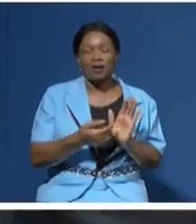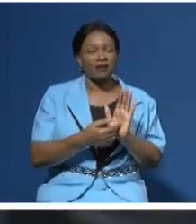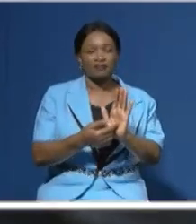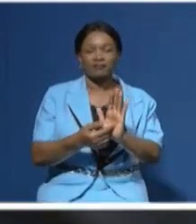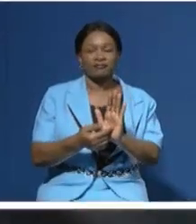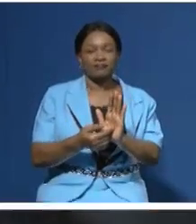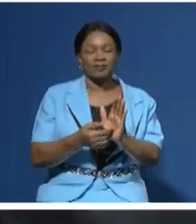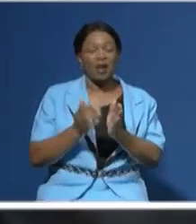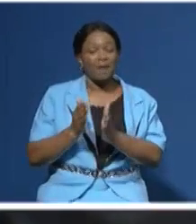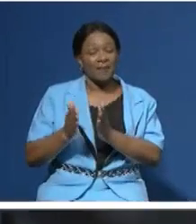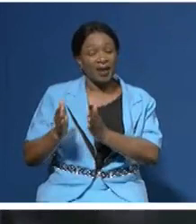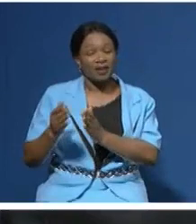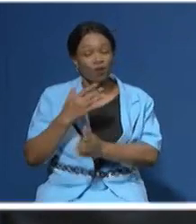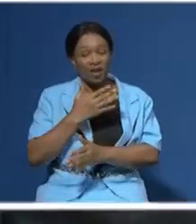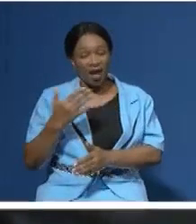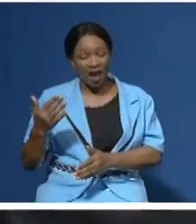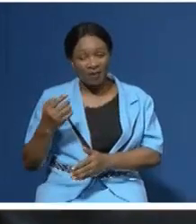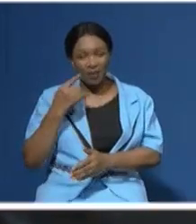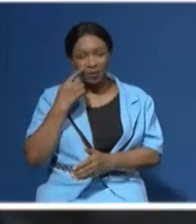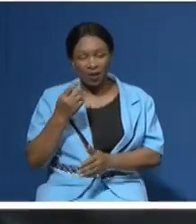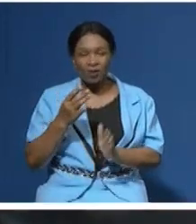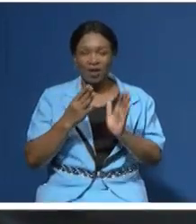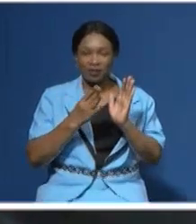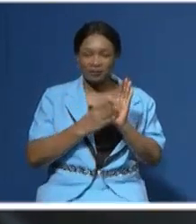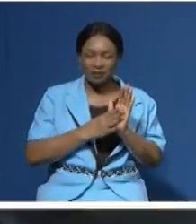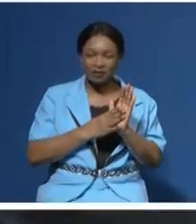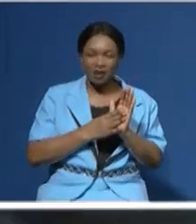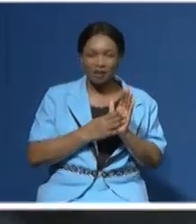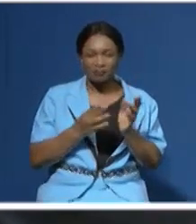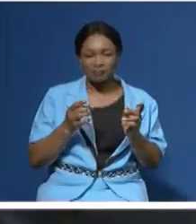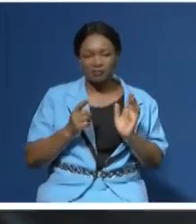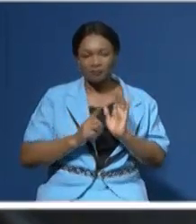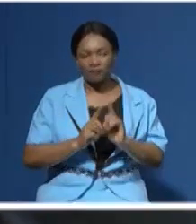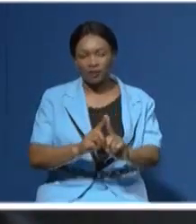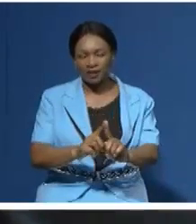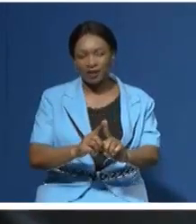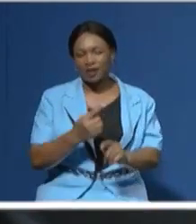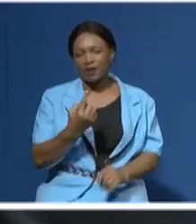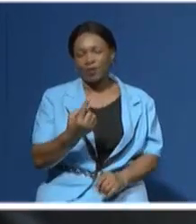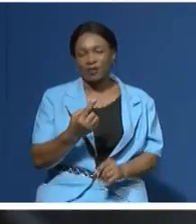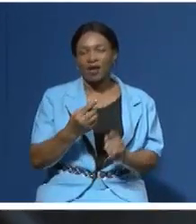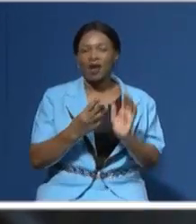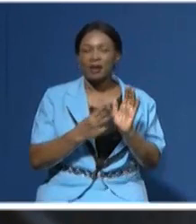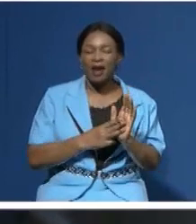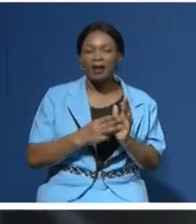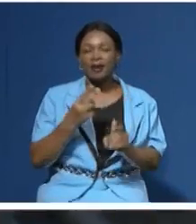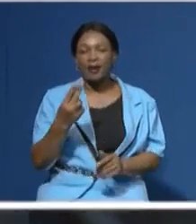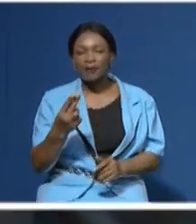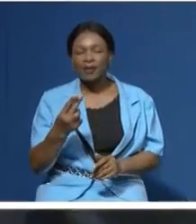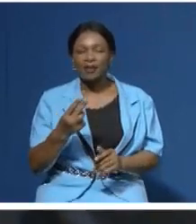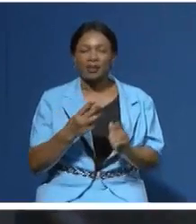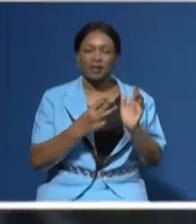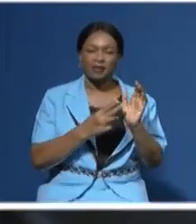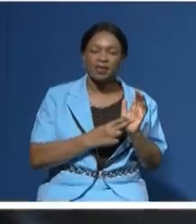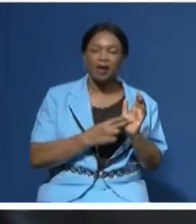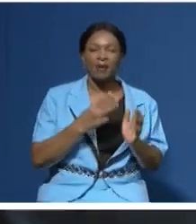unavyoiona. Mpangilio wa hizi namba. Unaona 9 inaenda na 1. 8 inaenda na ngapi? Na 2. 7 inaenda na ngapi? Na 3. 4